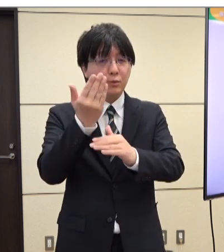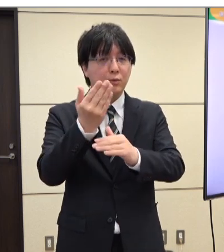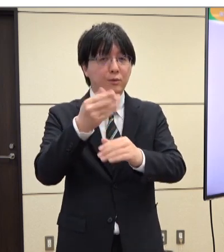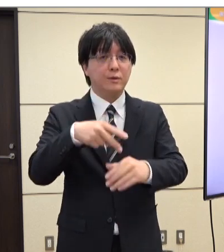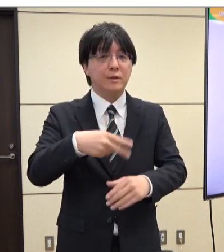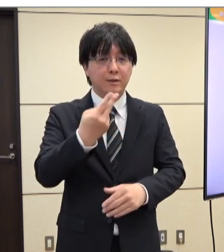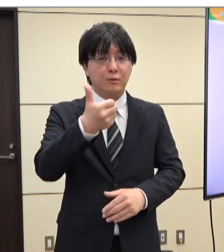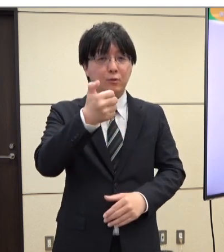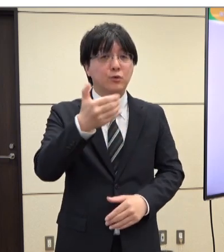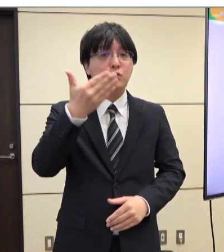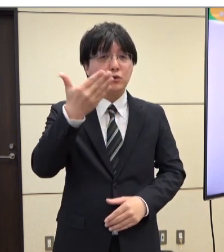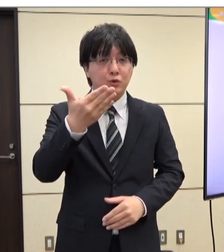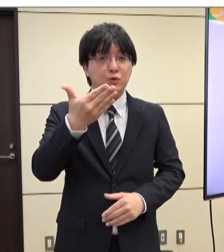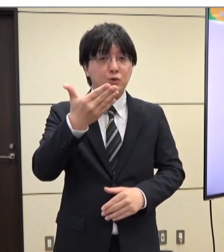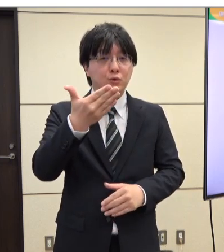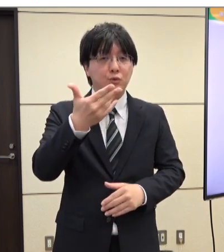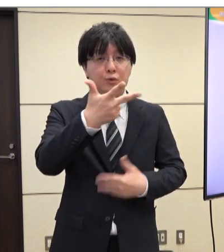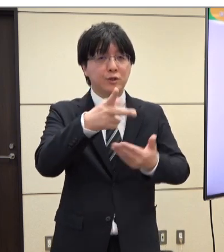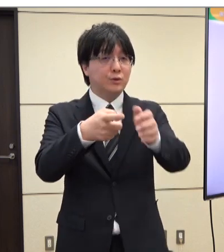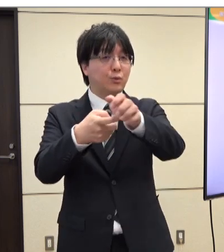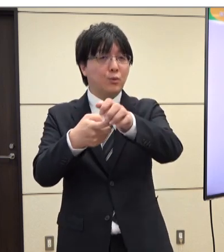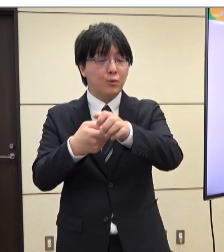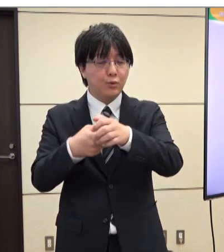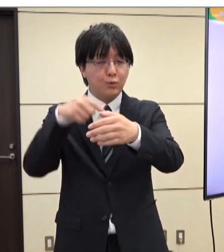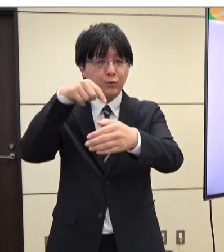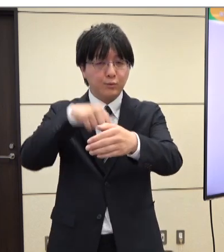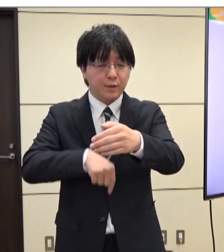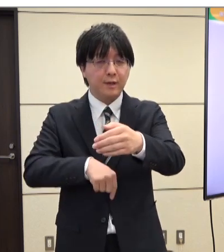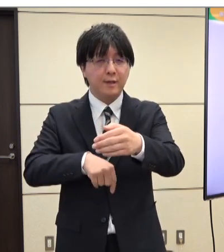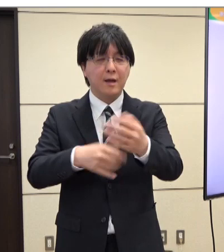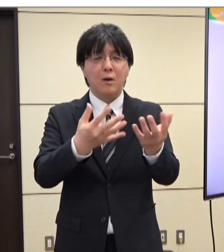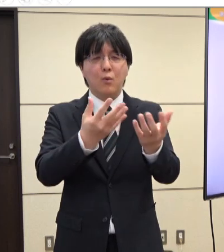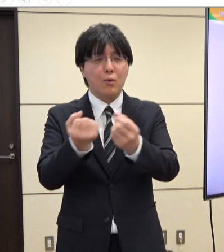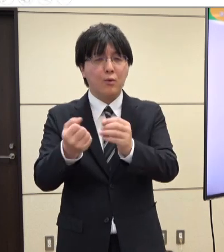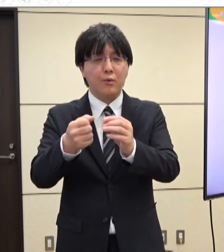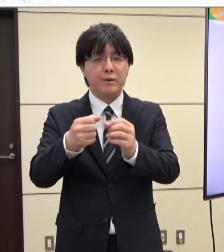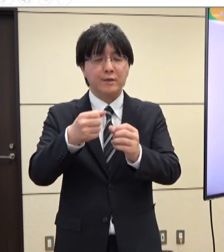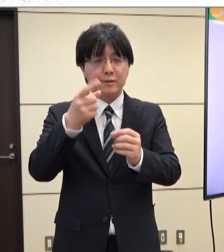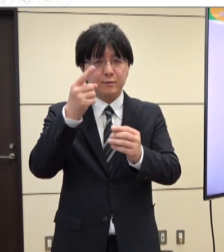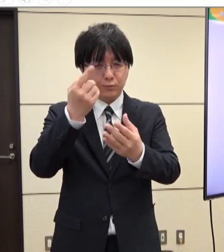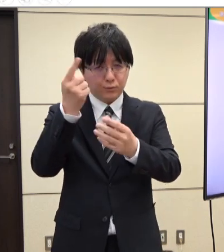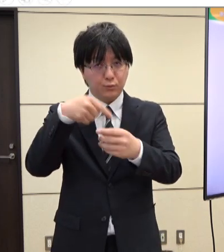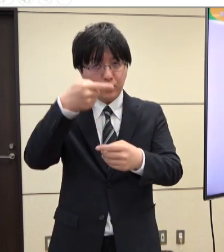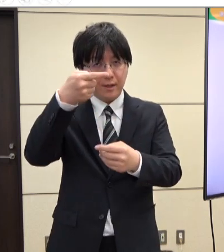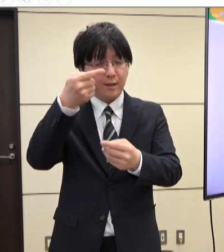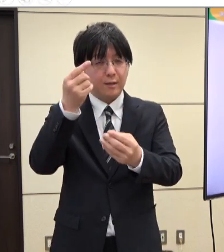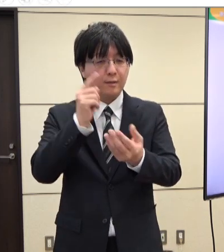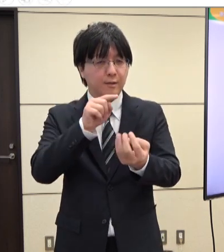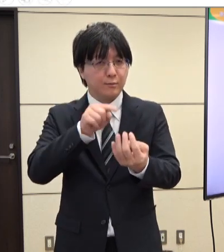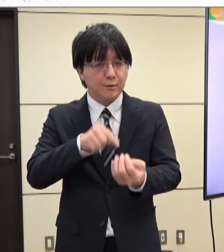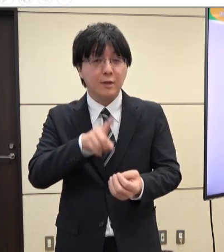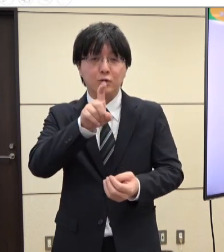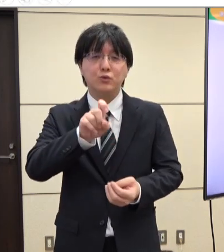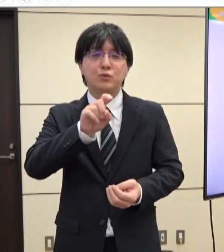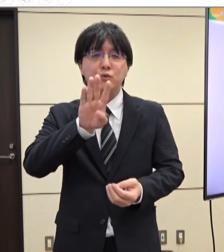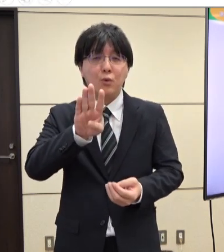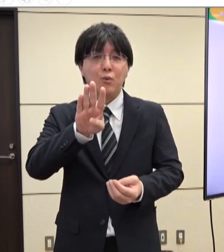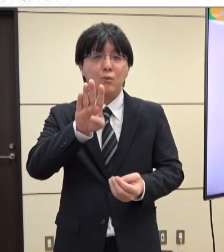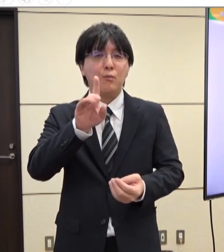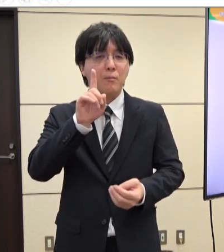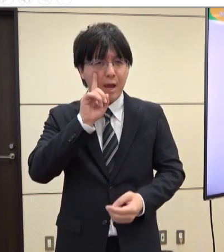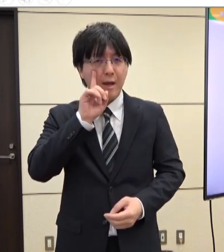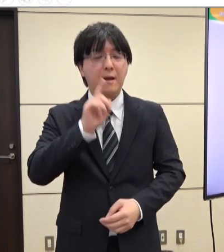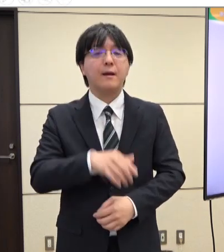259都市の中で、多い順から数えて、14番目という結果になりました。量的